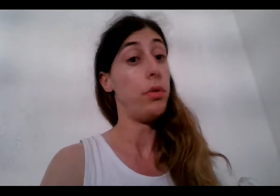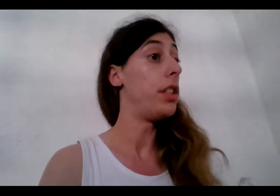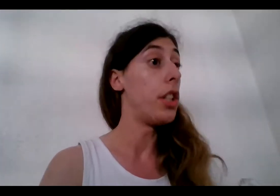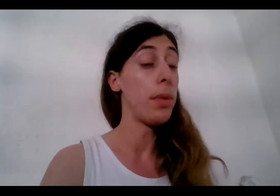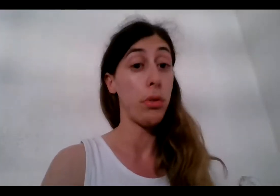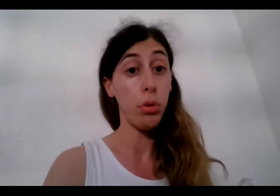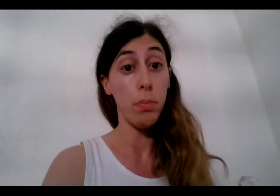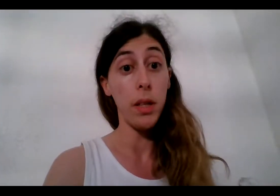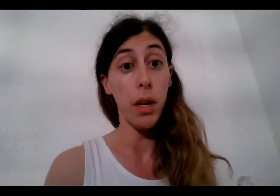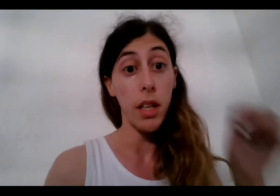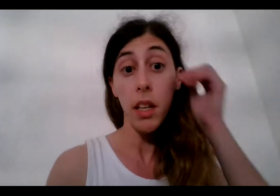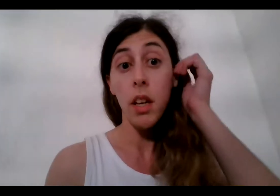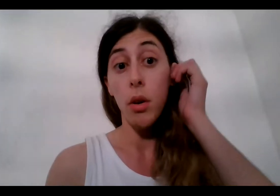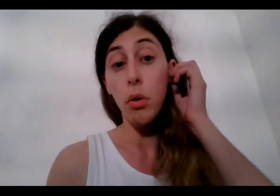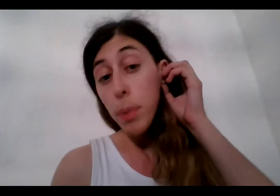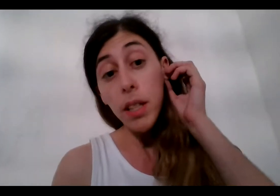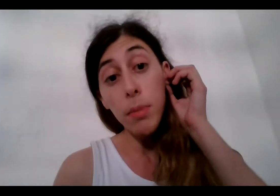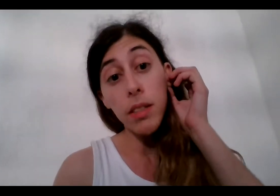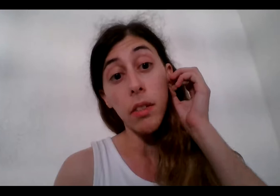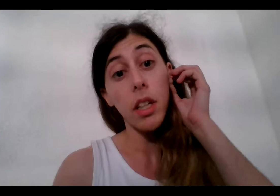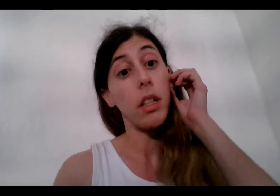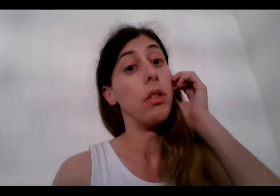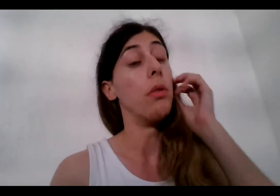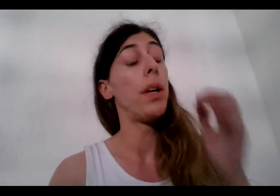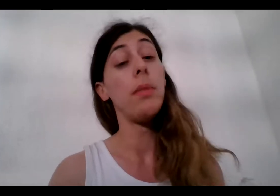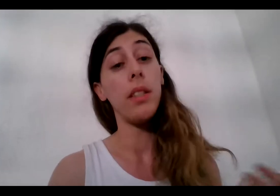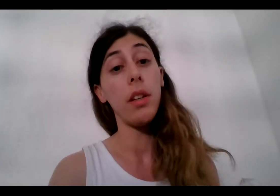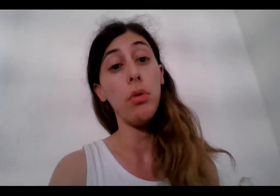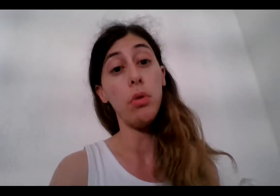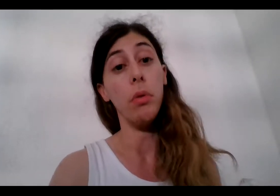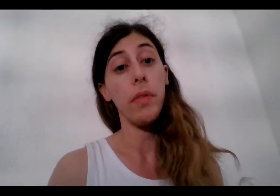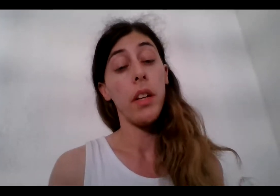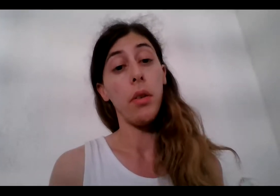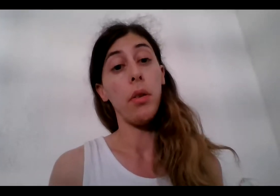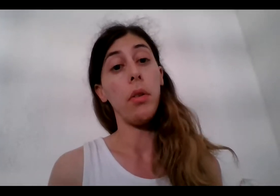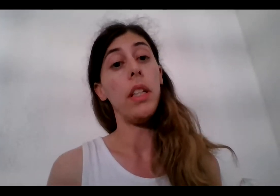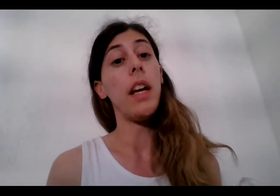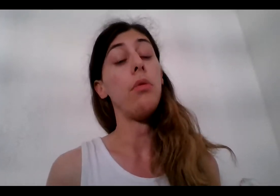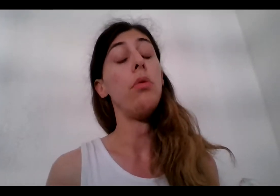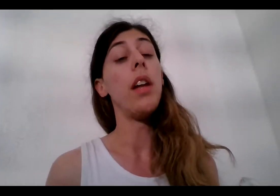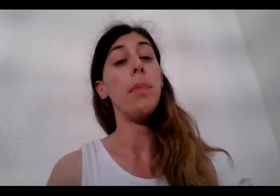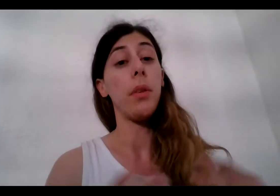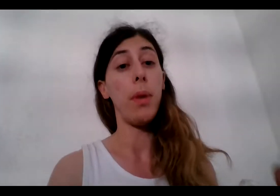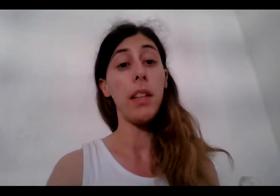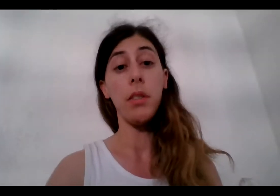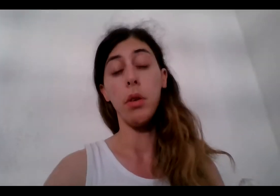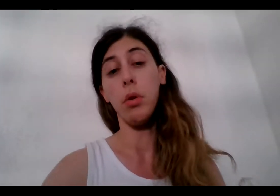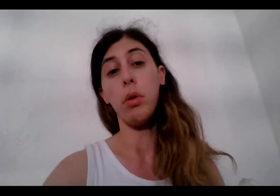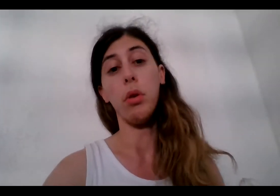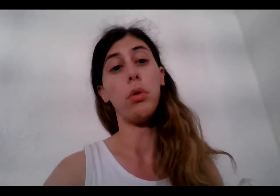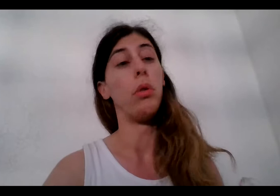on faisait déjà bien sûr du plaidoyer auprès des médecins et auprès des médecins locaux. Il y a eu la mise en